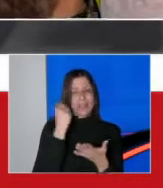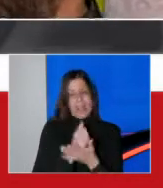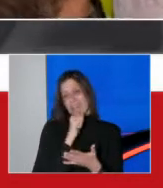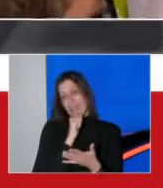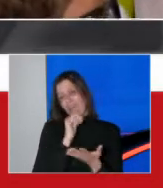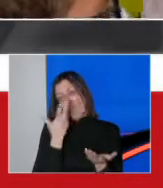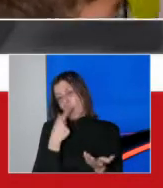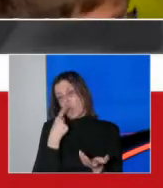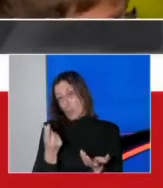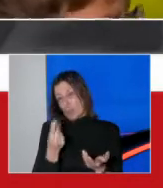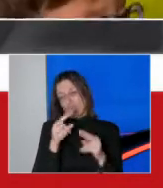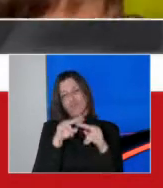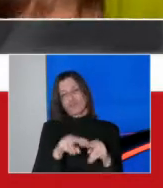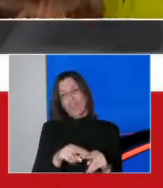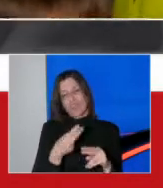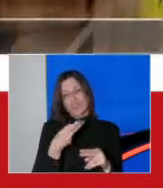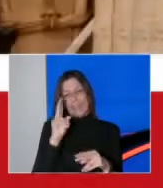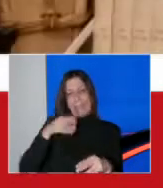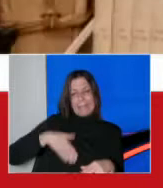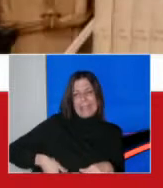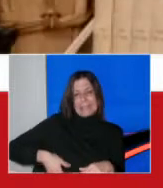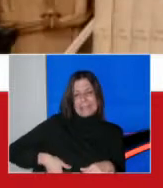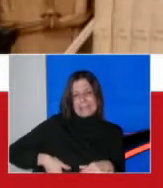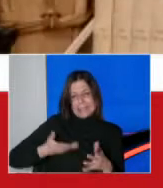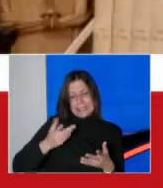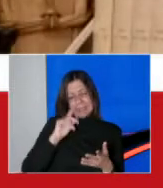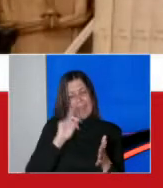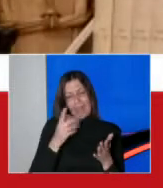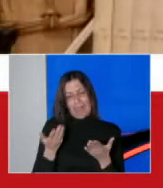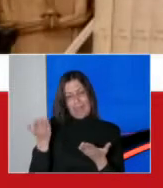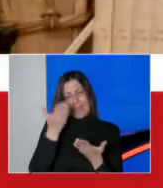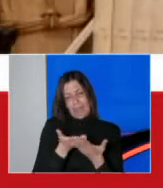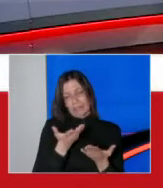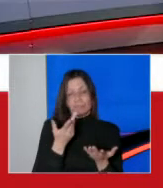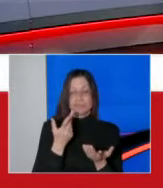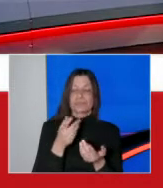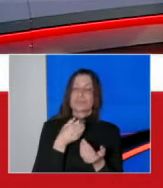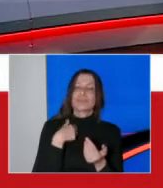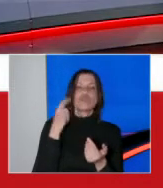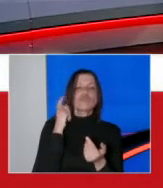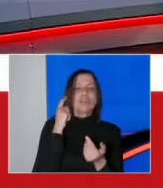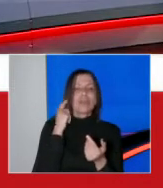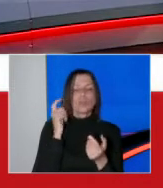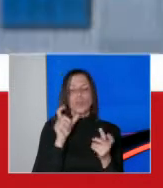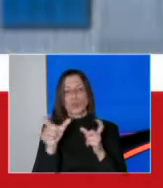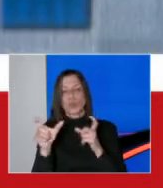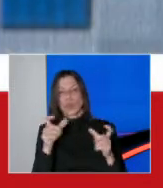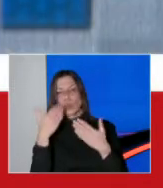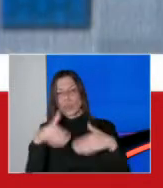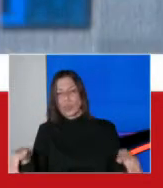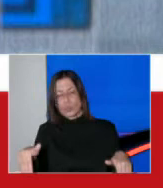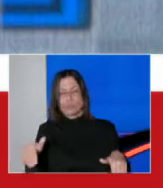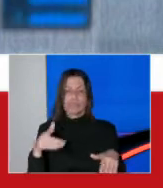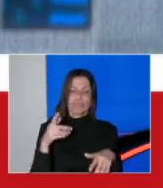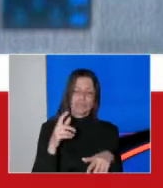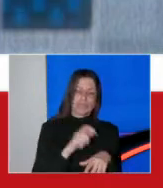איך נאמר, יובל, יישאר יותר בכיס ממה שהוא היה... אז זהו, אבל שמענו את לא רוצה להגיד אולטימטום, או איזה דדליין